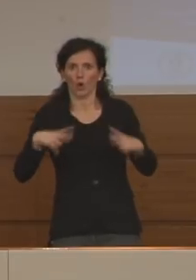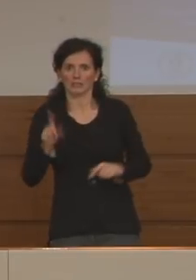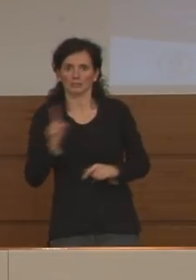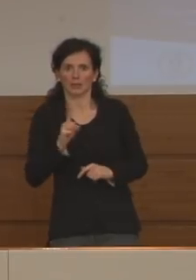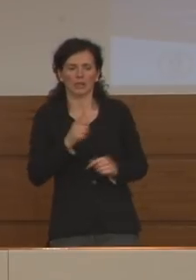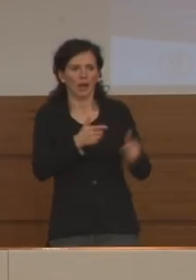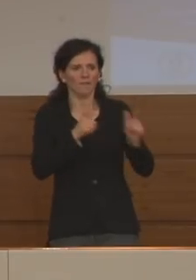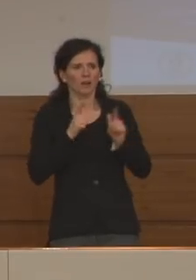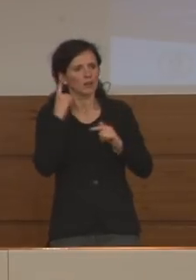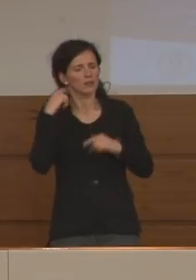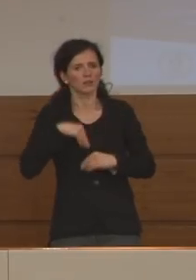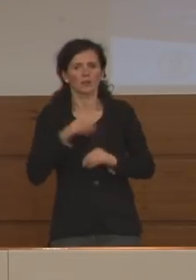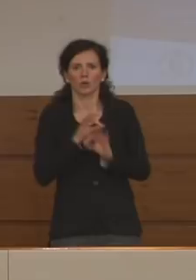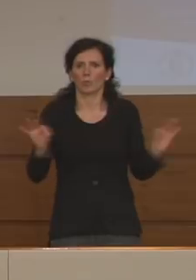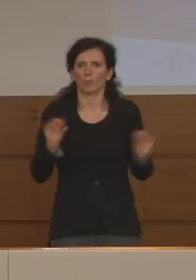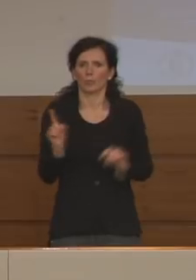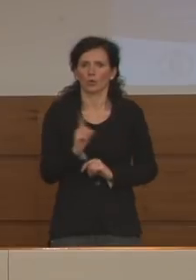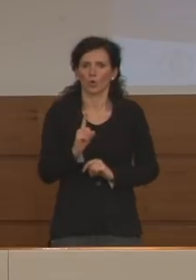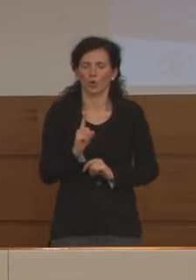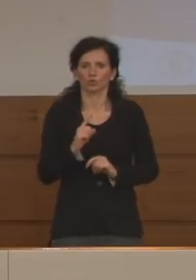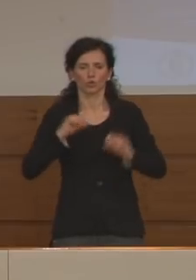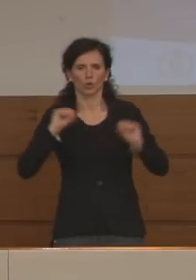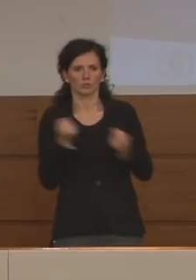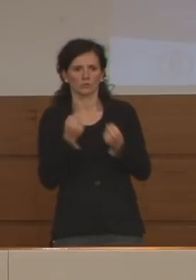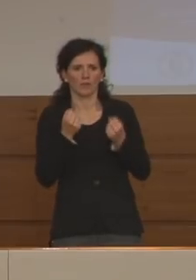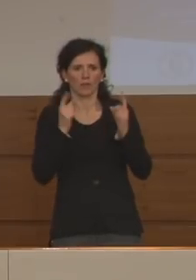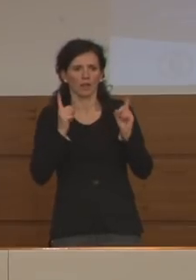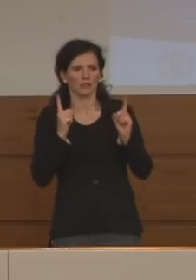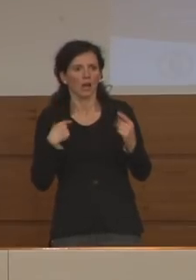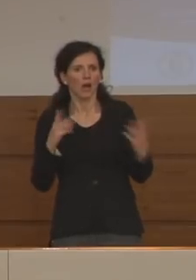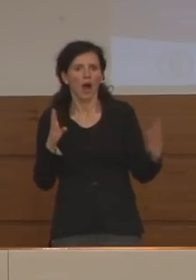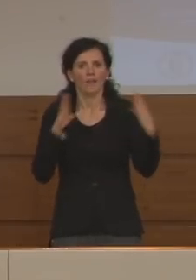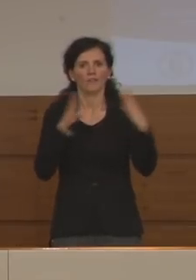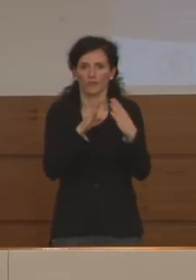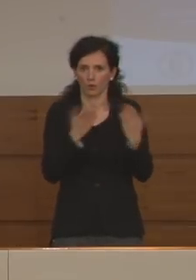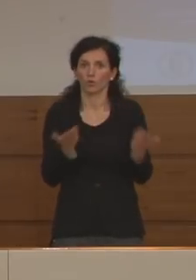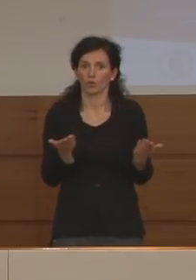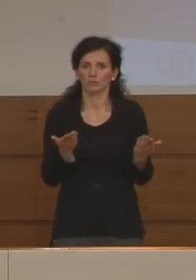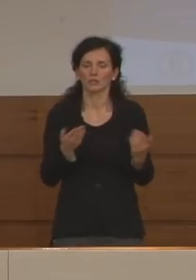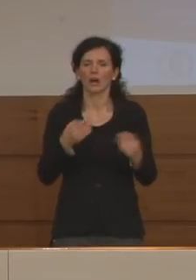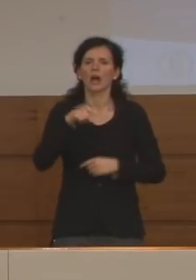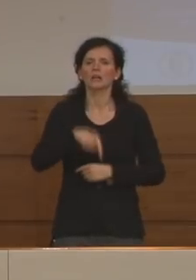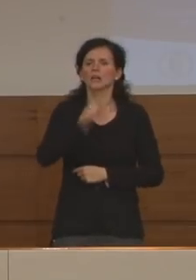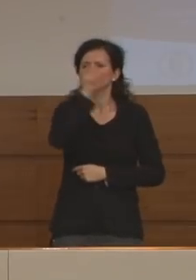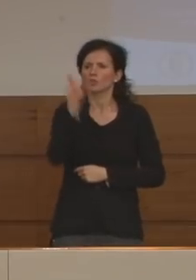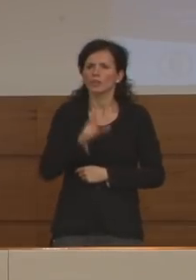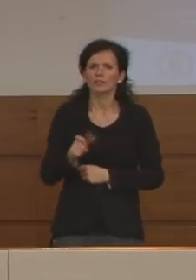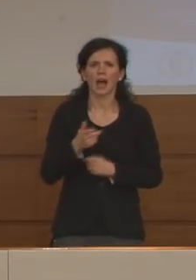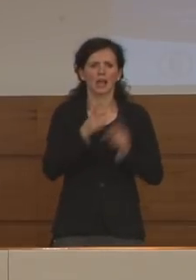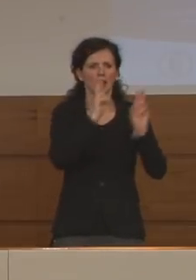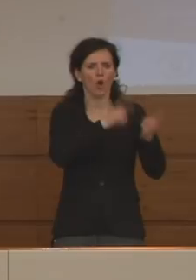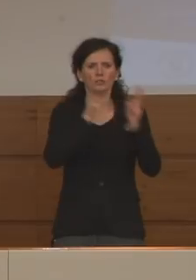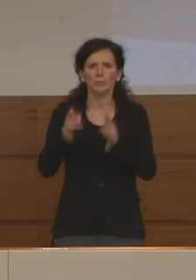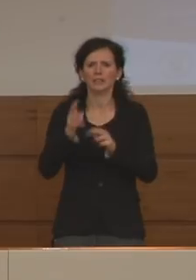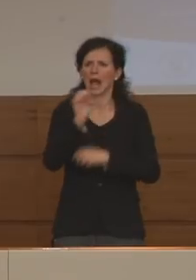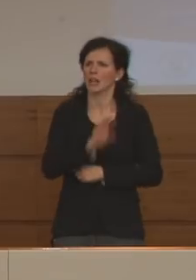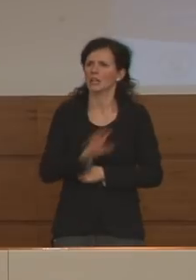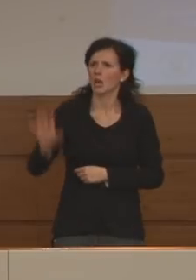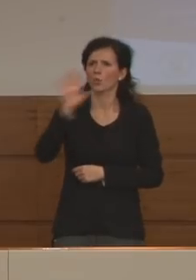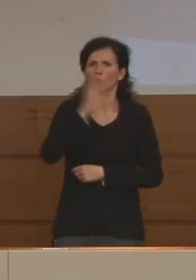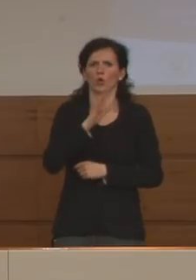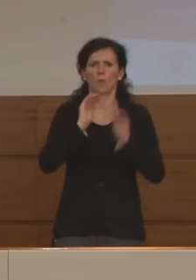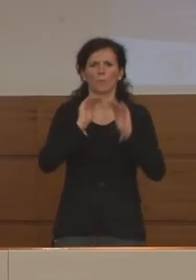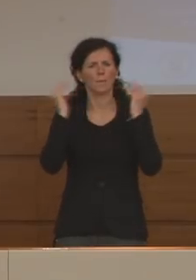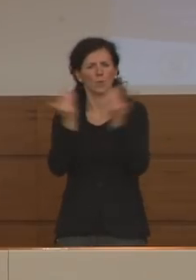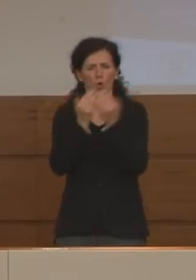sguarniti ovviamente in questo momento in tutti gli ospedali del nostro paese gli ospedali d'europa in ospedale del mondo ci sono percorsi